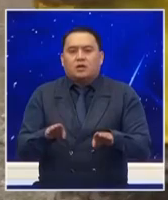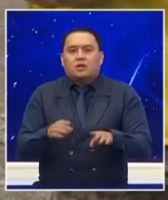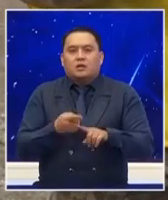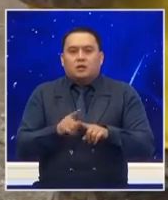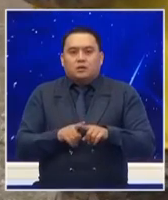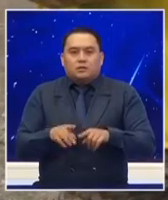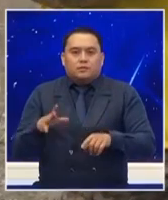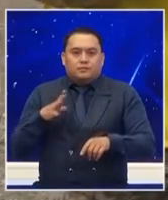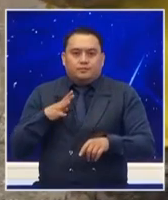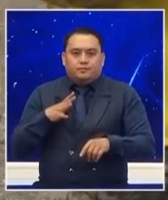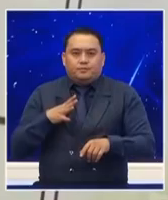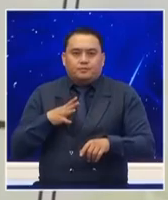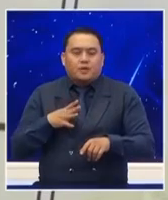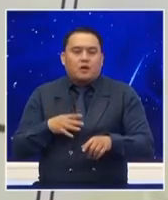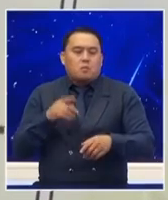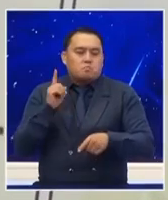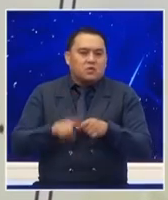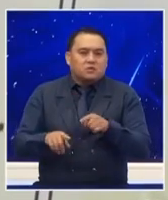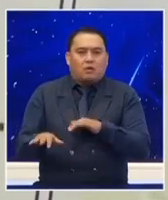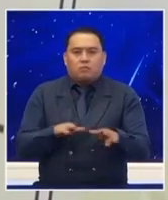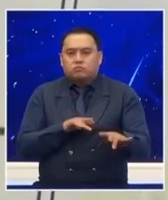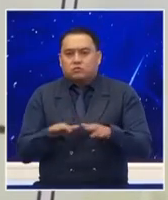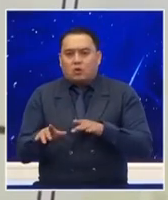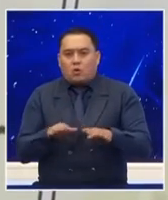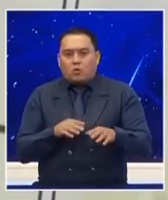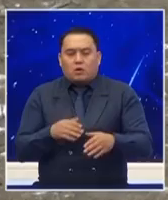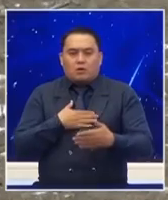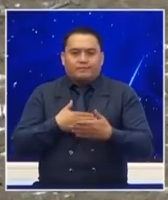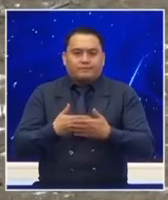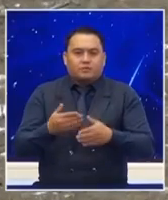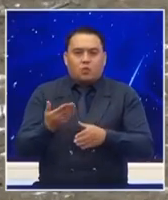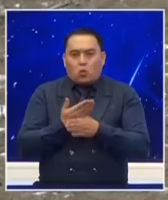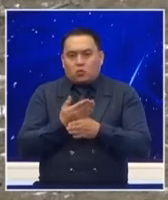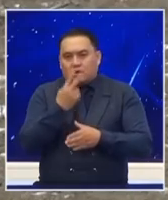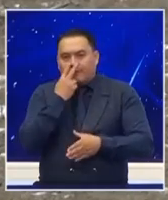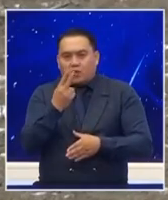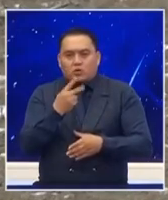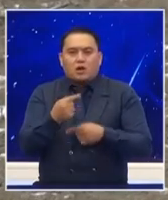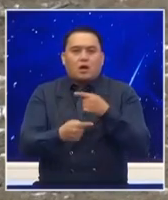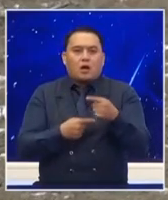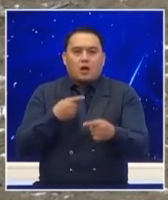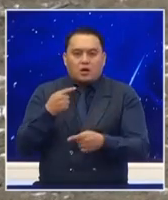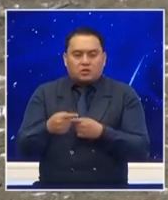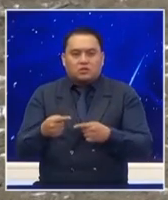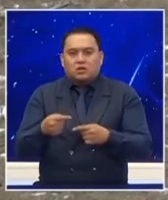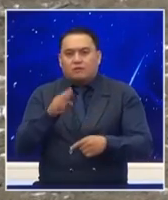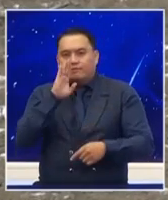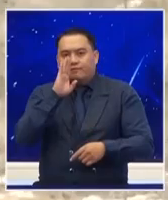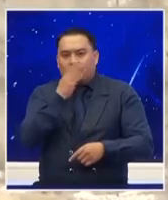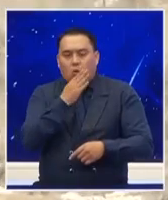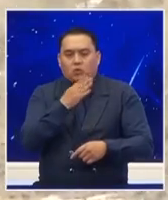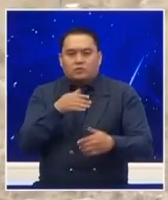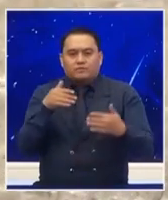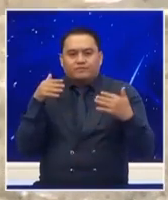сымдарға әлінбей өтуден басталды. Шапшаң қимылдап мұнда олар ептіліктерін көрсетулері керек. Келесі тұтқиылдан келген жау көлігіне